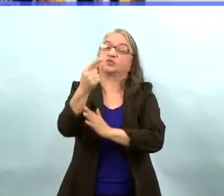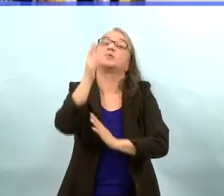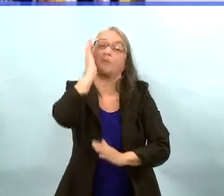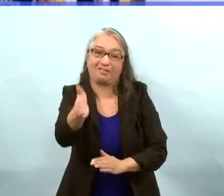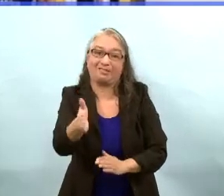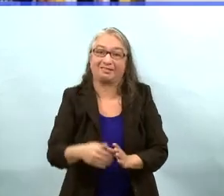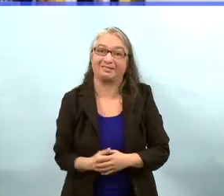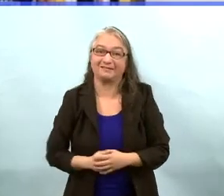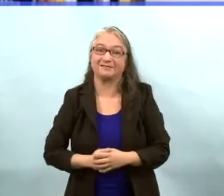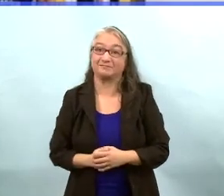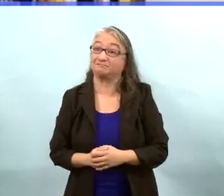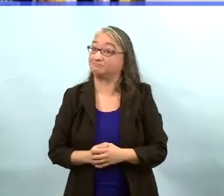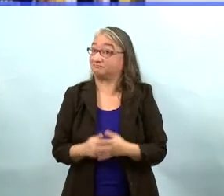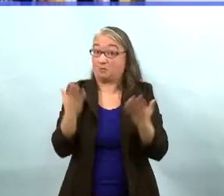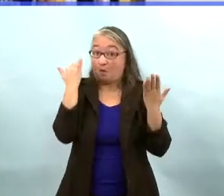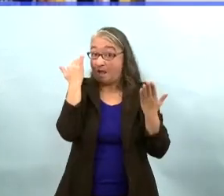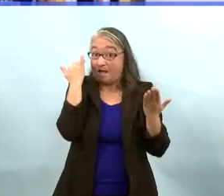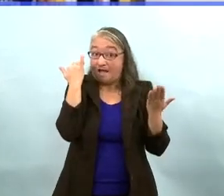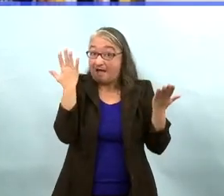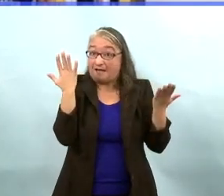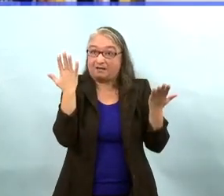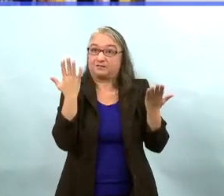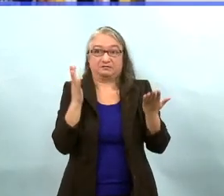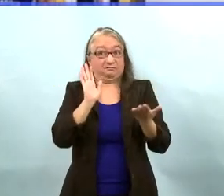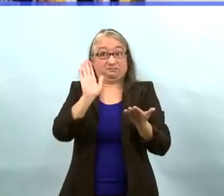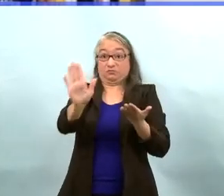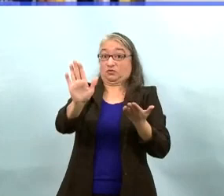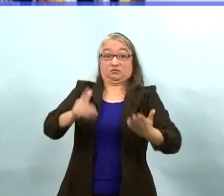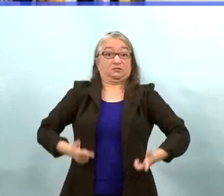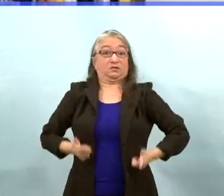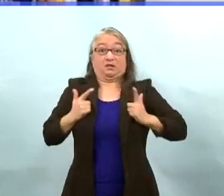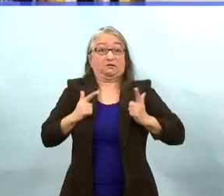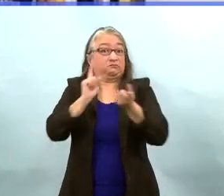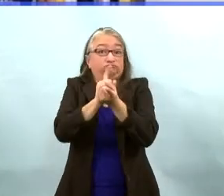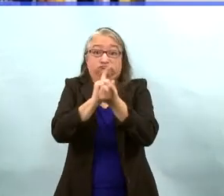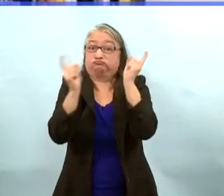âge-là, c'est les données sur la dose adulte.